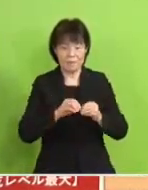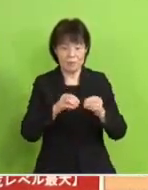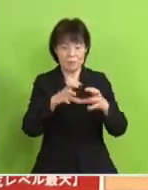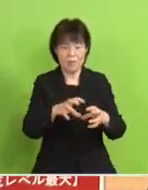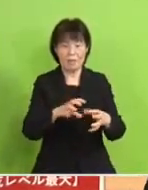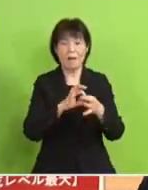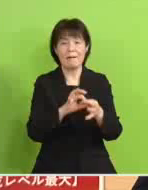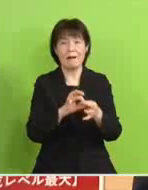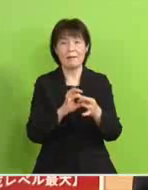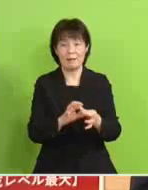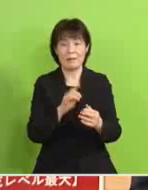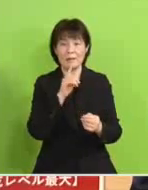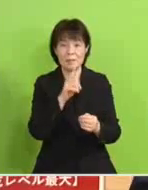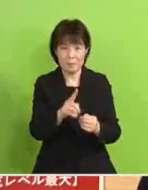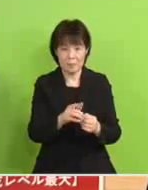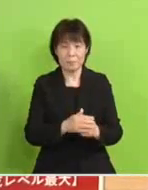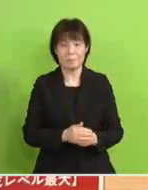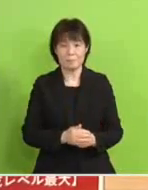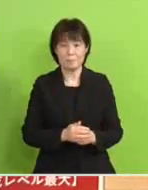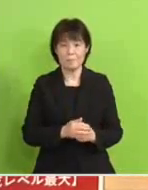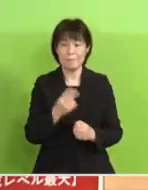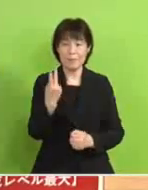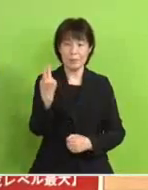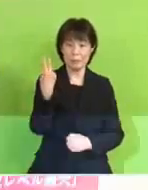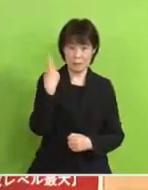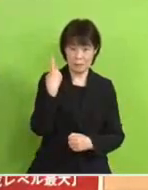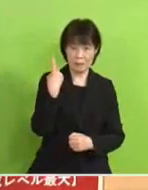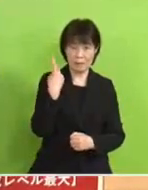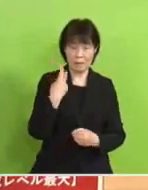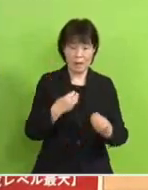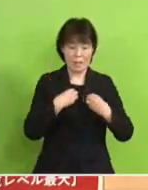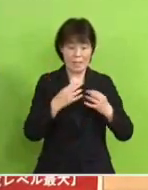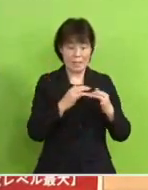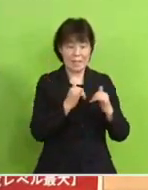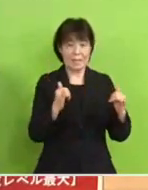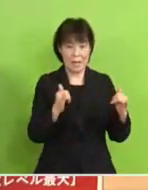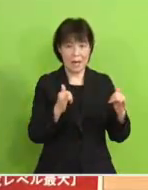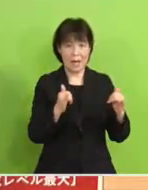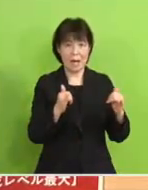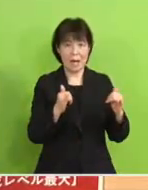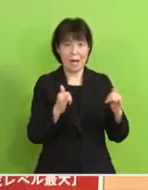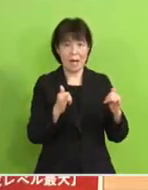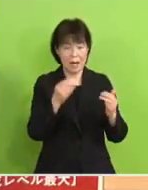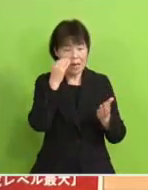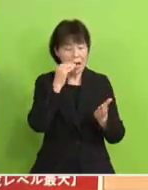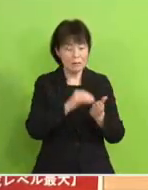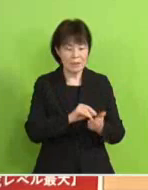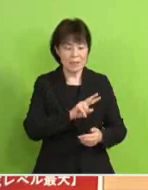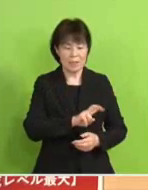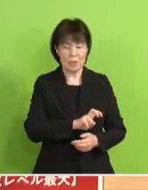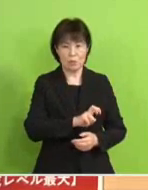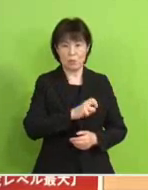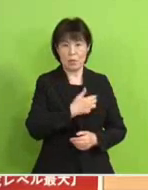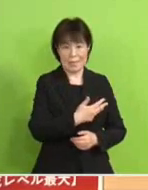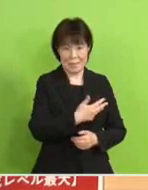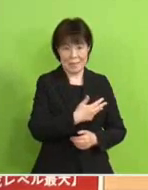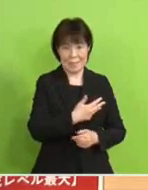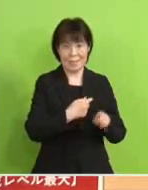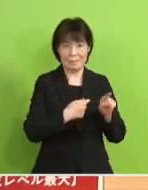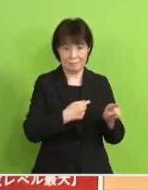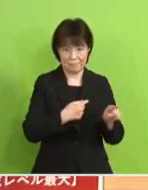ター関係でございます。昨日は、感染者の確認が28